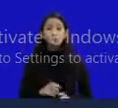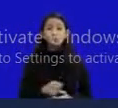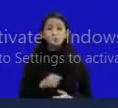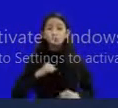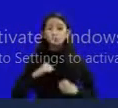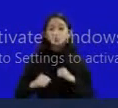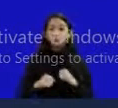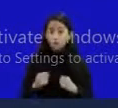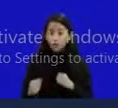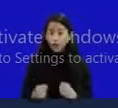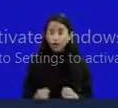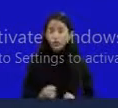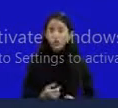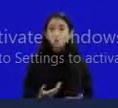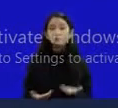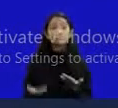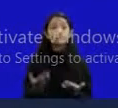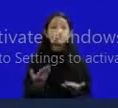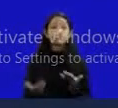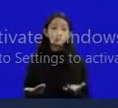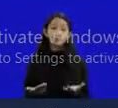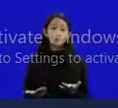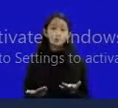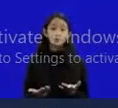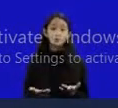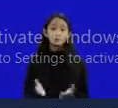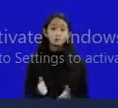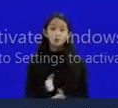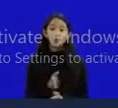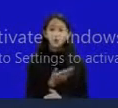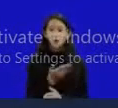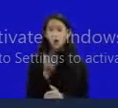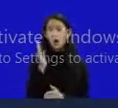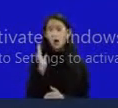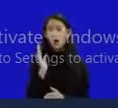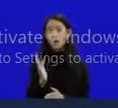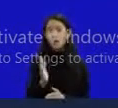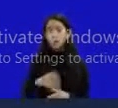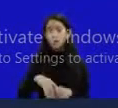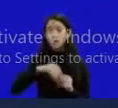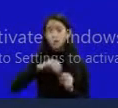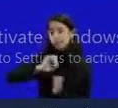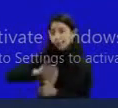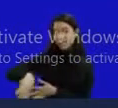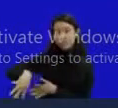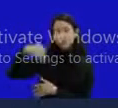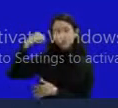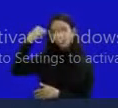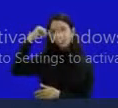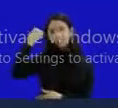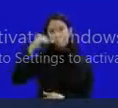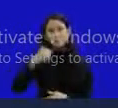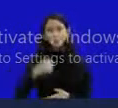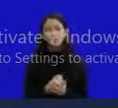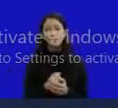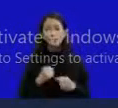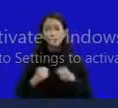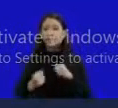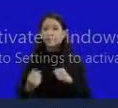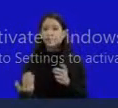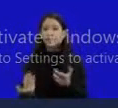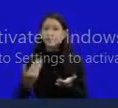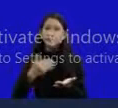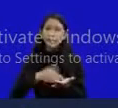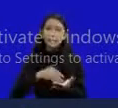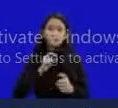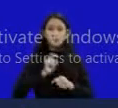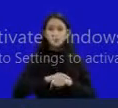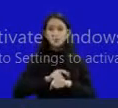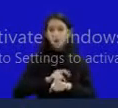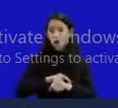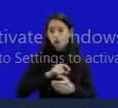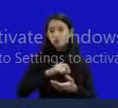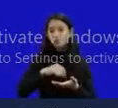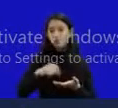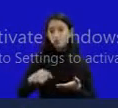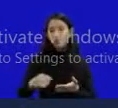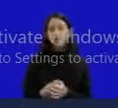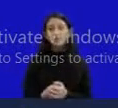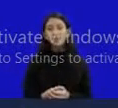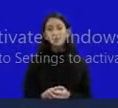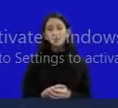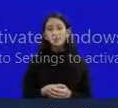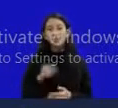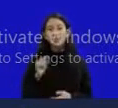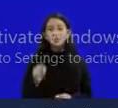mengejarnya dan mungkin sebagian akan ketinggalan dan tidak bisa mengejar kembali pada saat kembali sekolah jadinya ini adalah